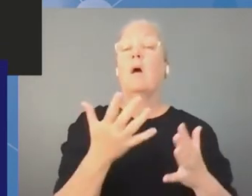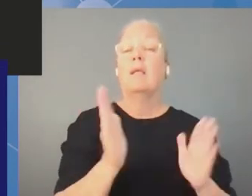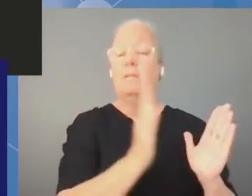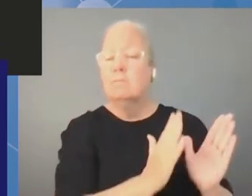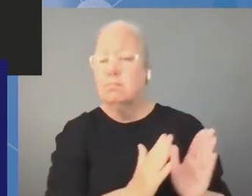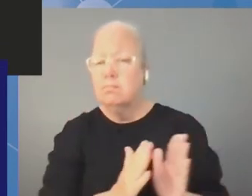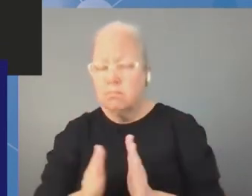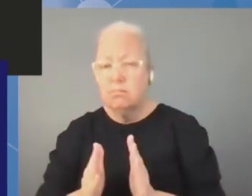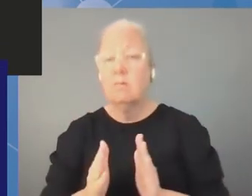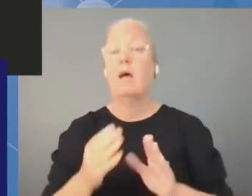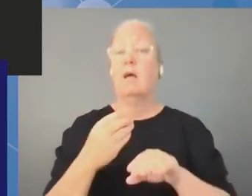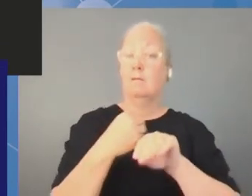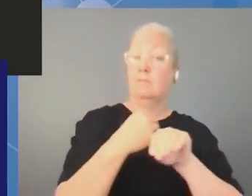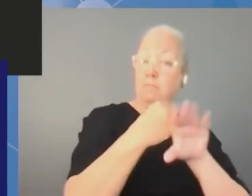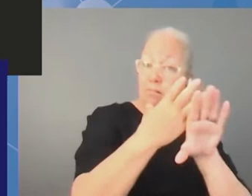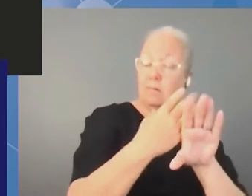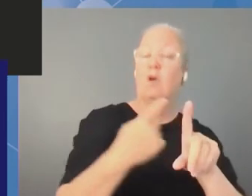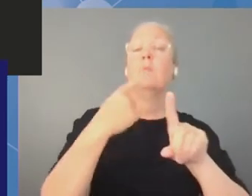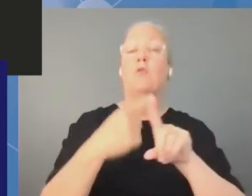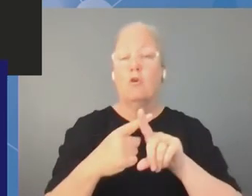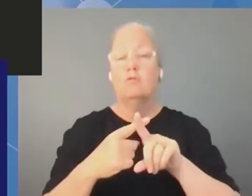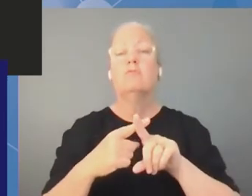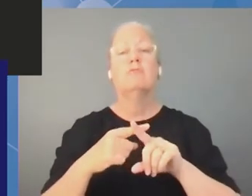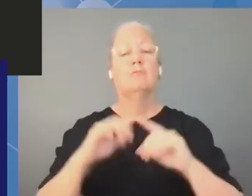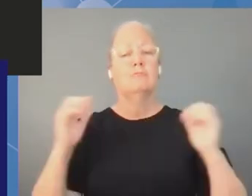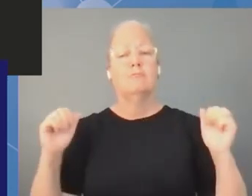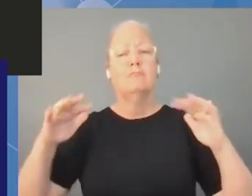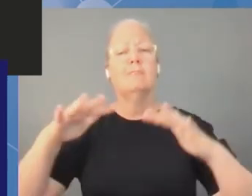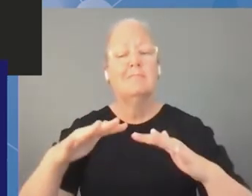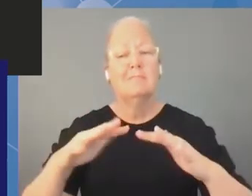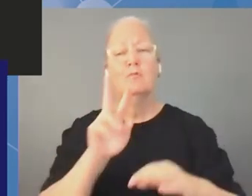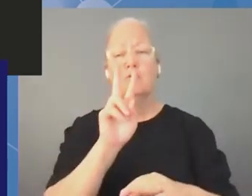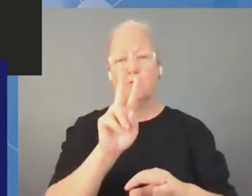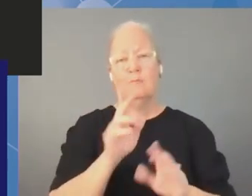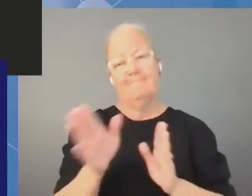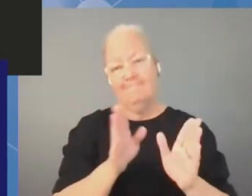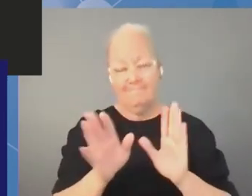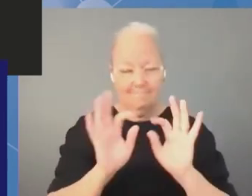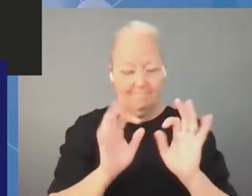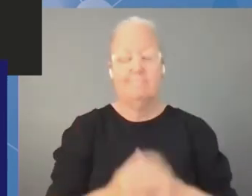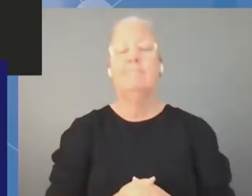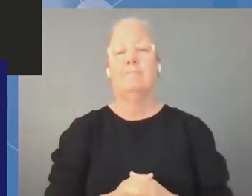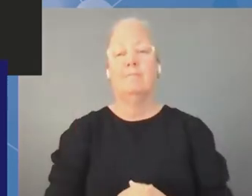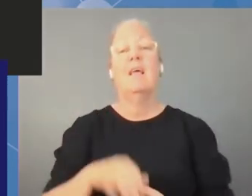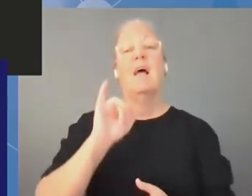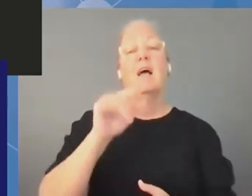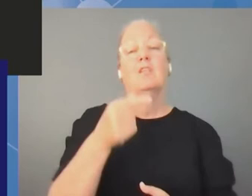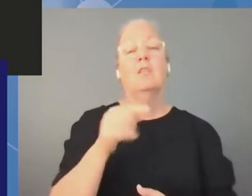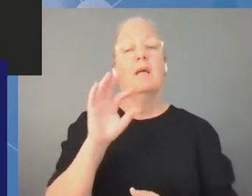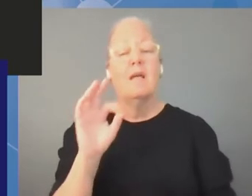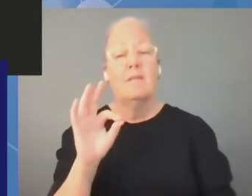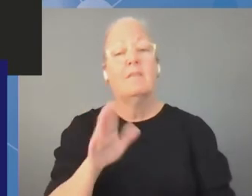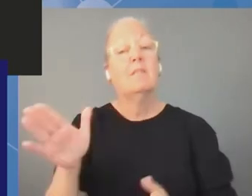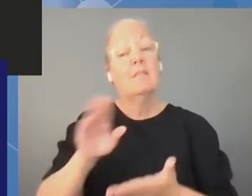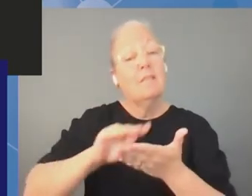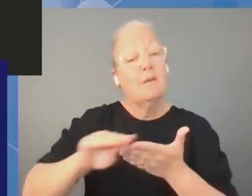的各个参与方，能够在这种混合的线上线下方式组织这次2021的互联